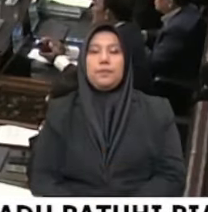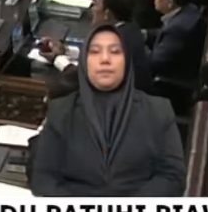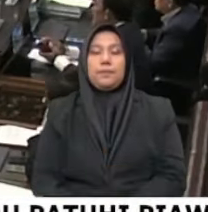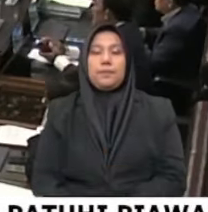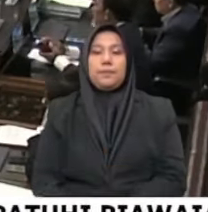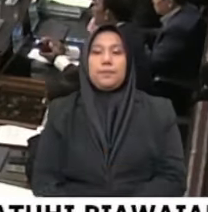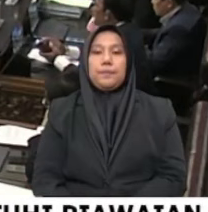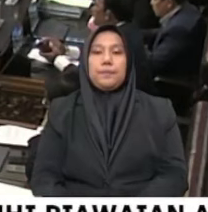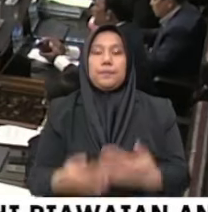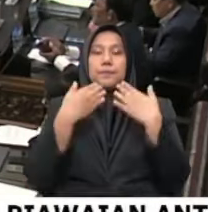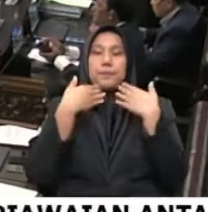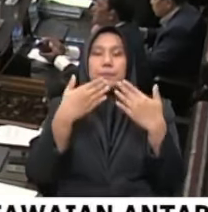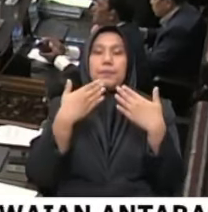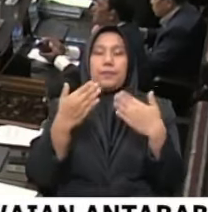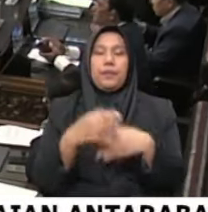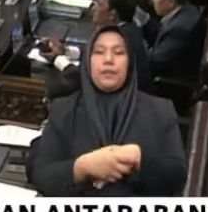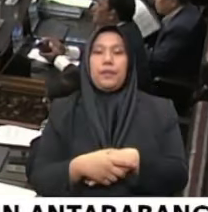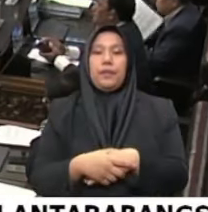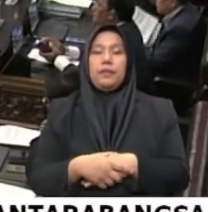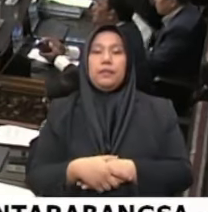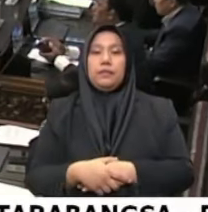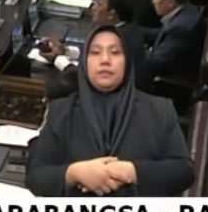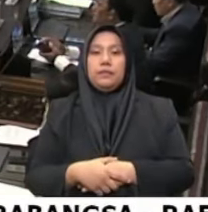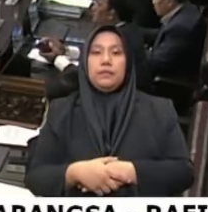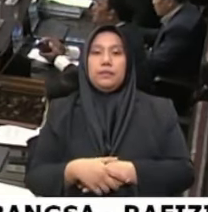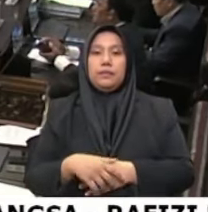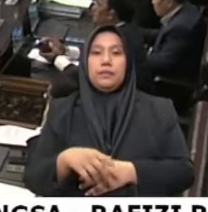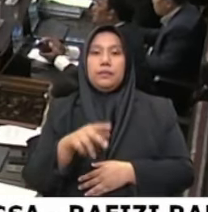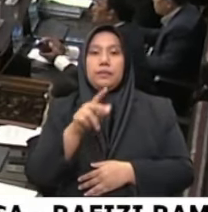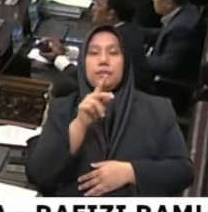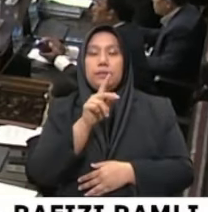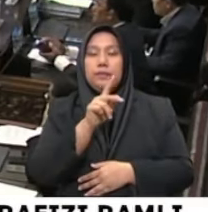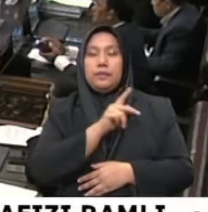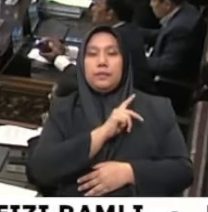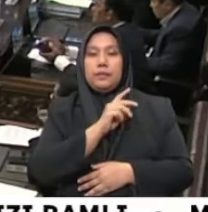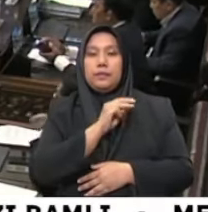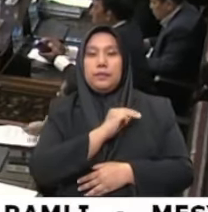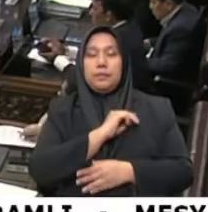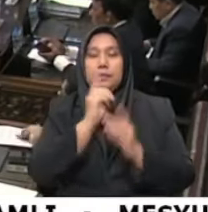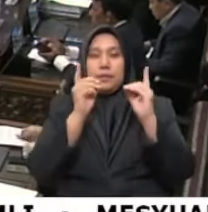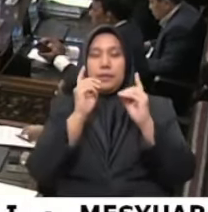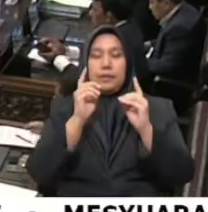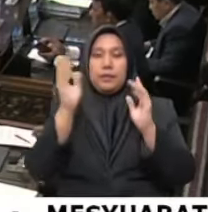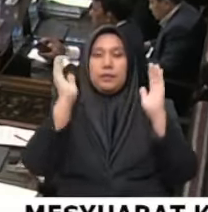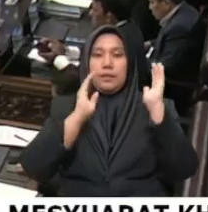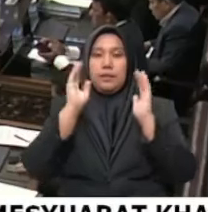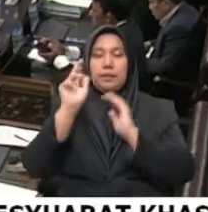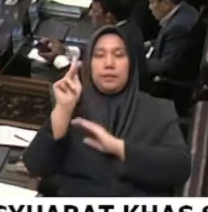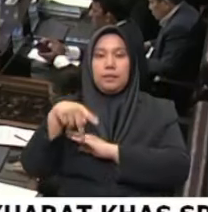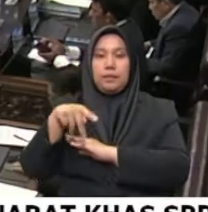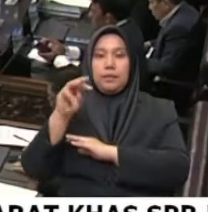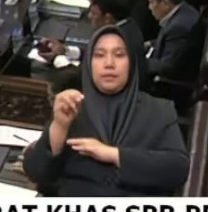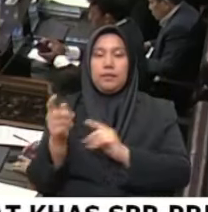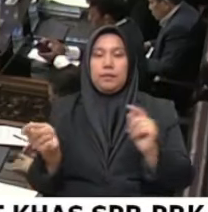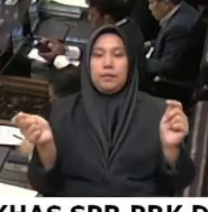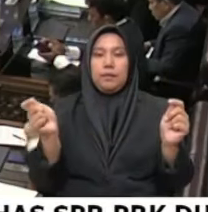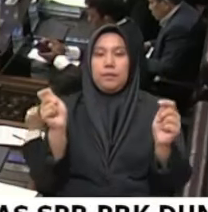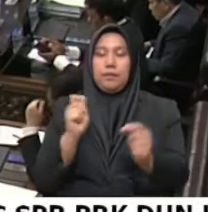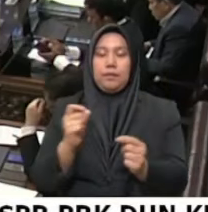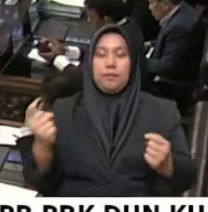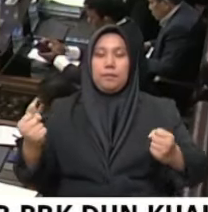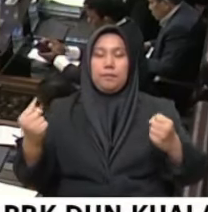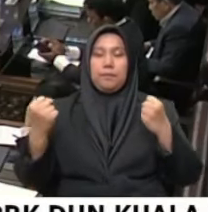Terima kasih Dato' di-Pertua. Kementerian Pendidikan Malaysia sentiasa berusaha untuk mentransformasikan serta